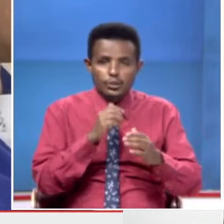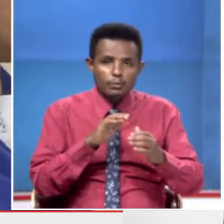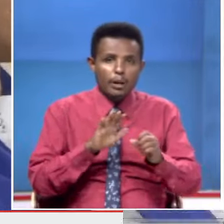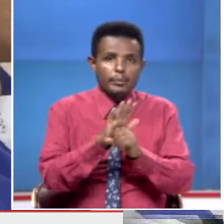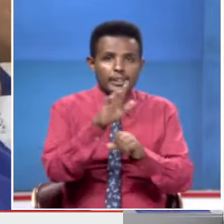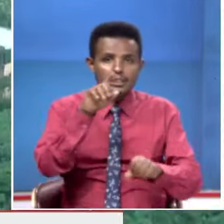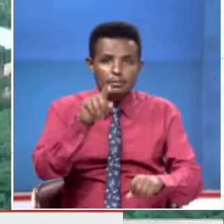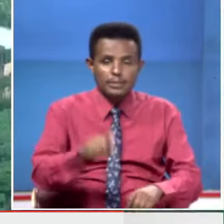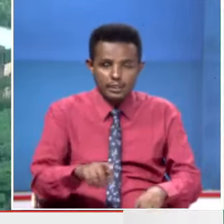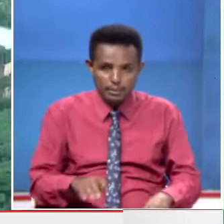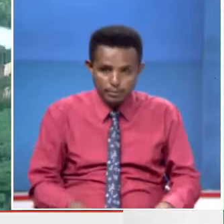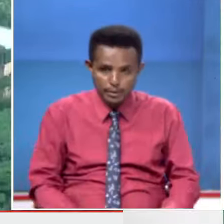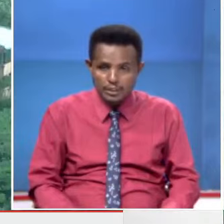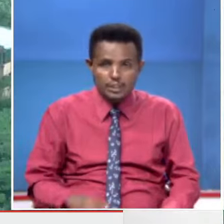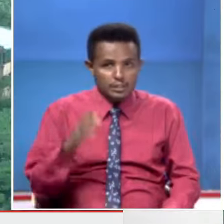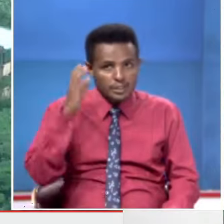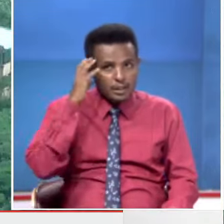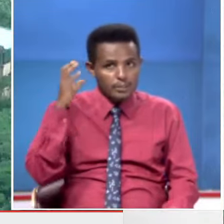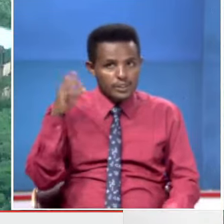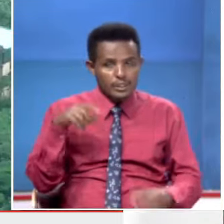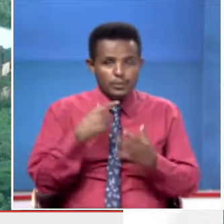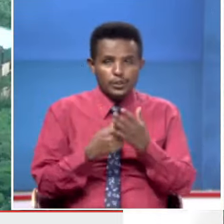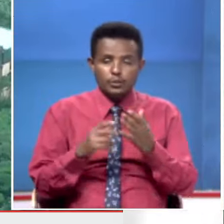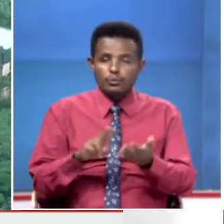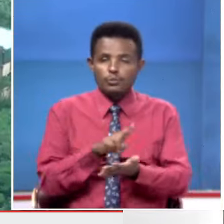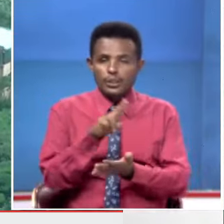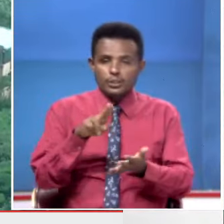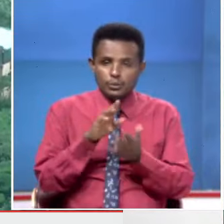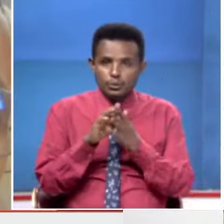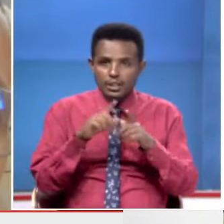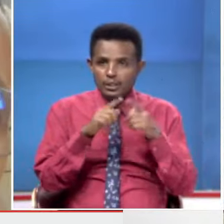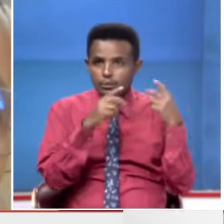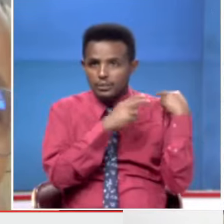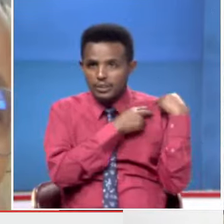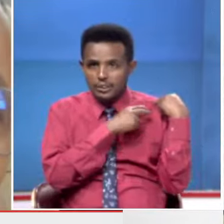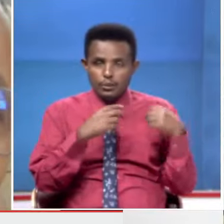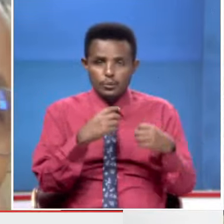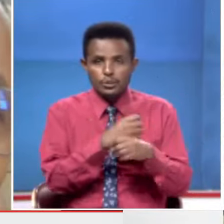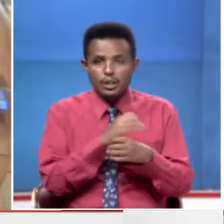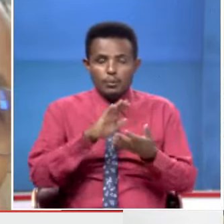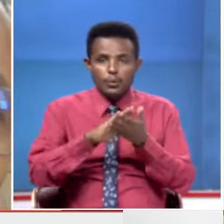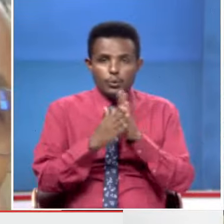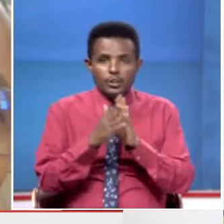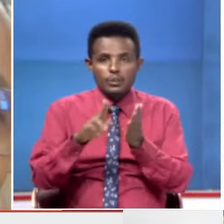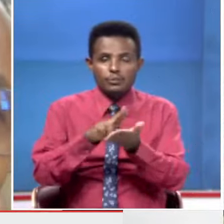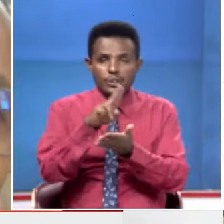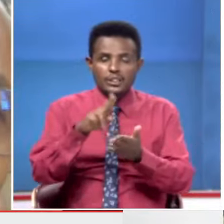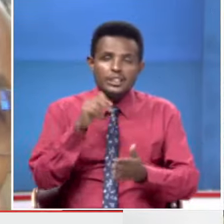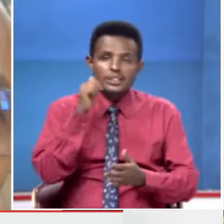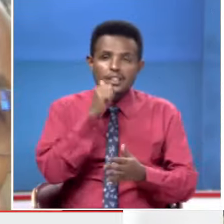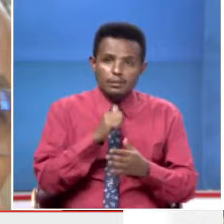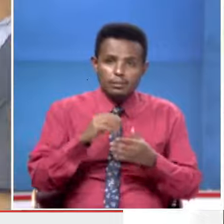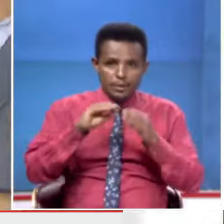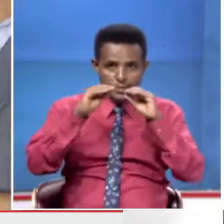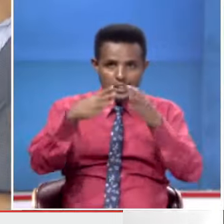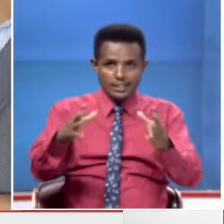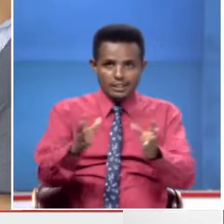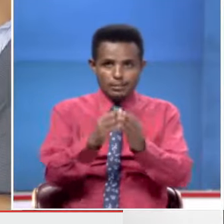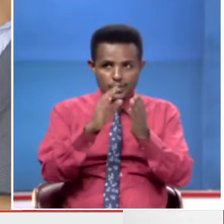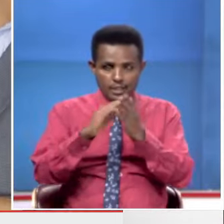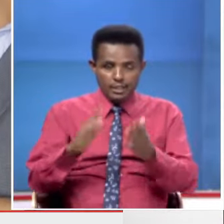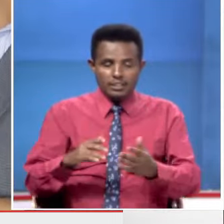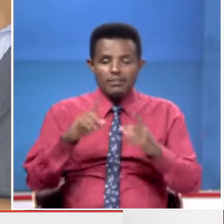ምሁራን ሲናገሩ ይደመጣል። ለዚህ ደግሞ ዩኒቨርሲቲዎች ትልቁን ድርሻ ይወስዳሉ። በጎንደር ዩኒቨርሲቲ የሴት መምህራን ማህበር ሰብሳቢና የፈተና